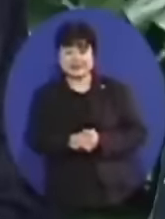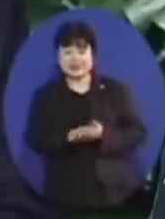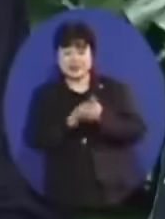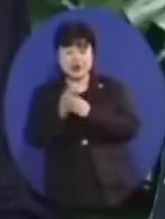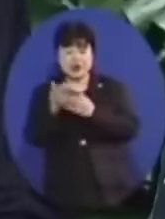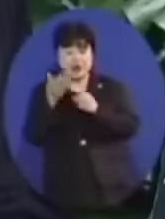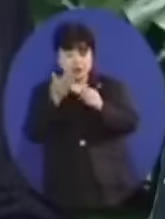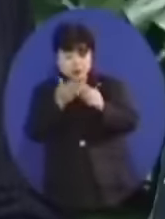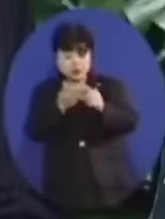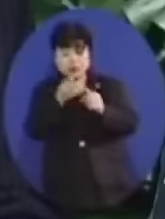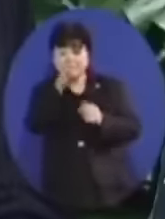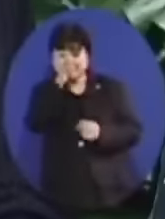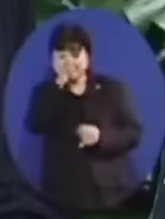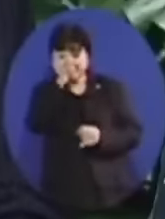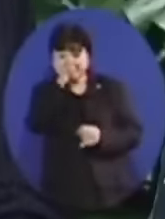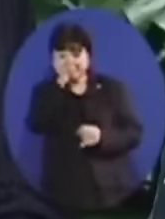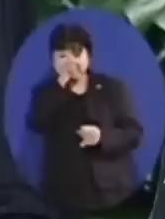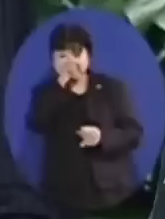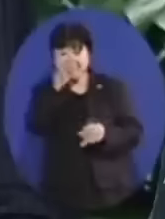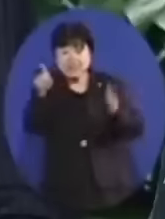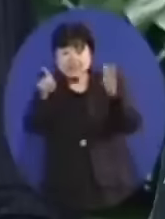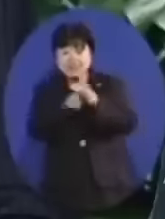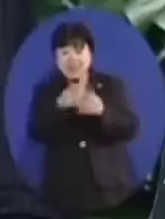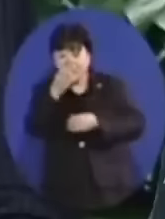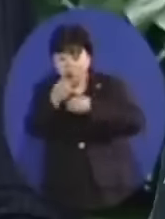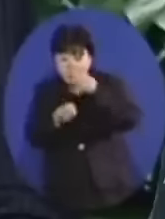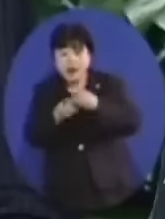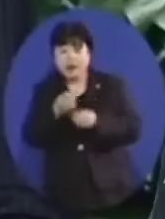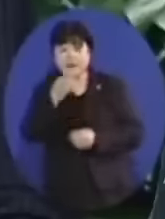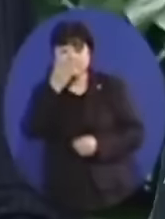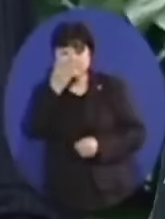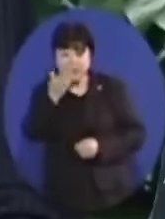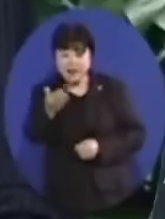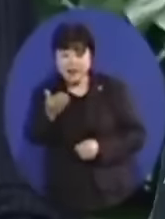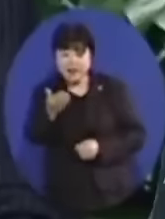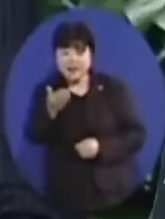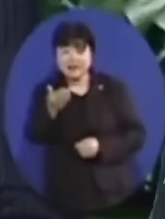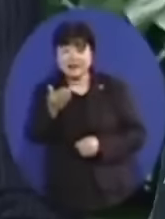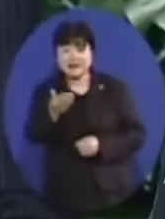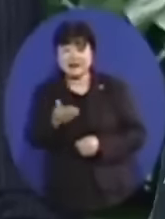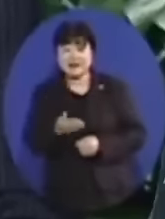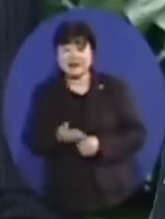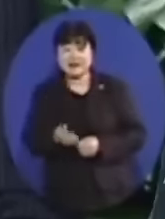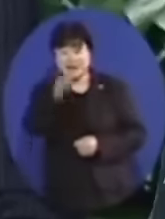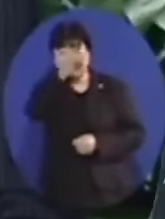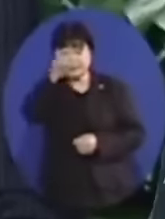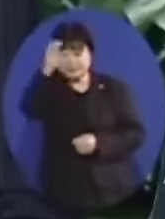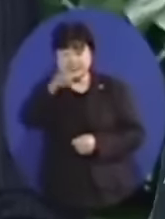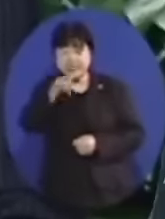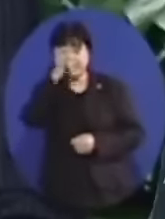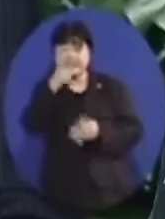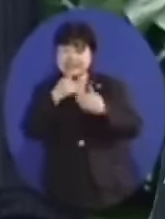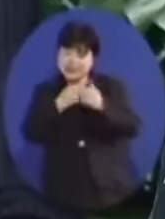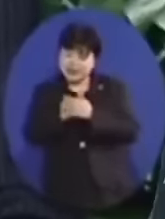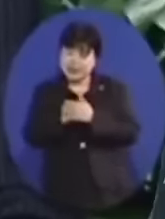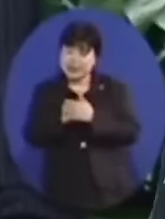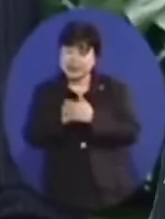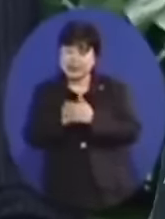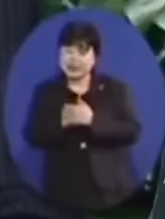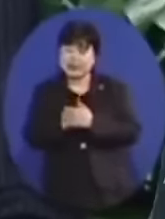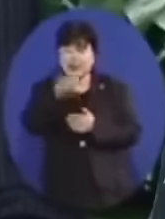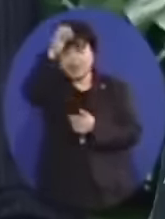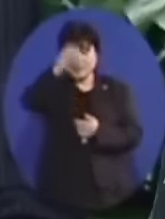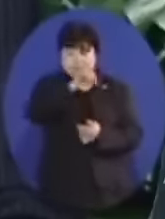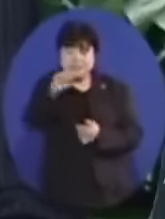변화를 가져올 수 있는 신앙을 고백할 수 있습니다. 갈보리 십자가 있기 때문에 갈보리